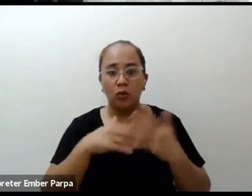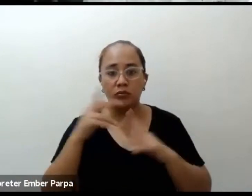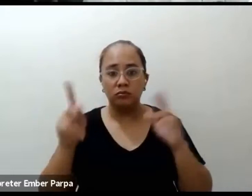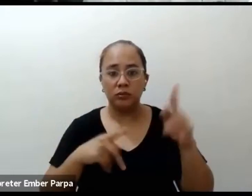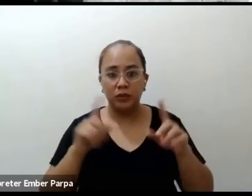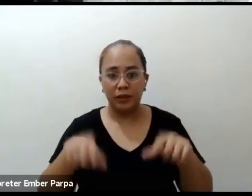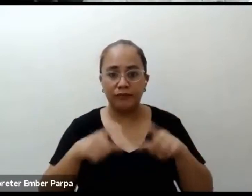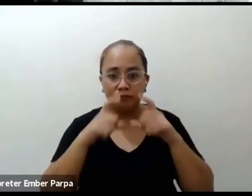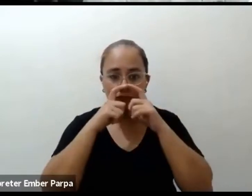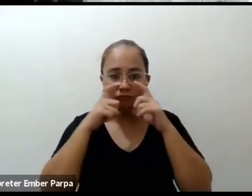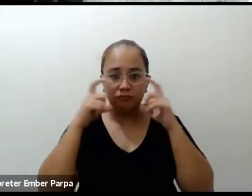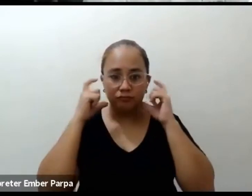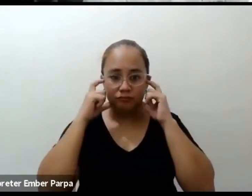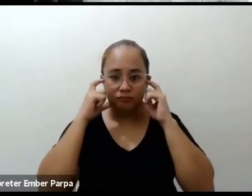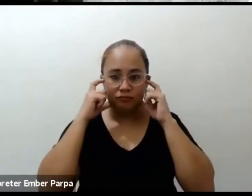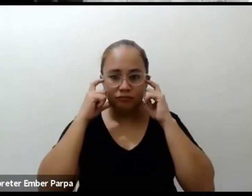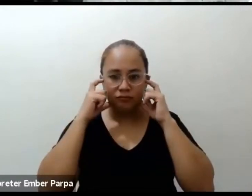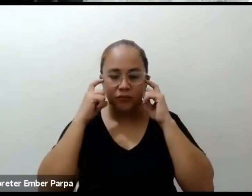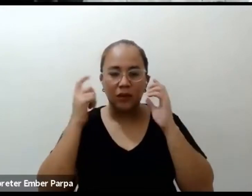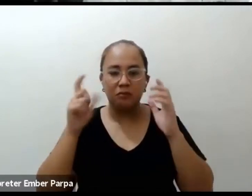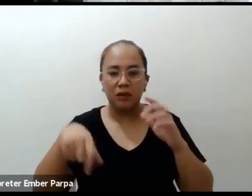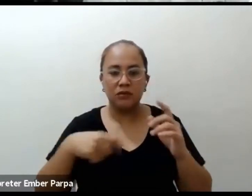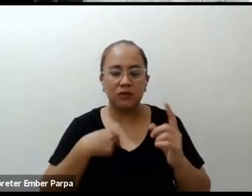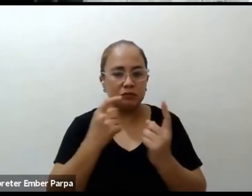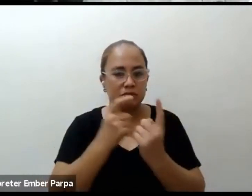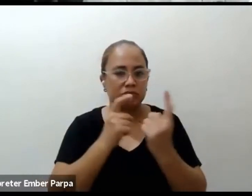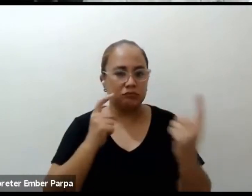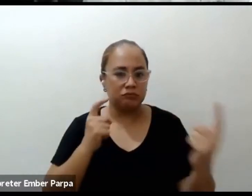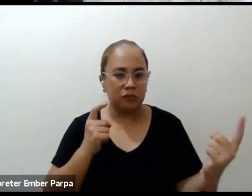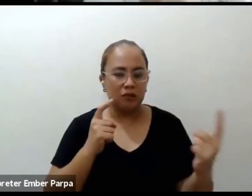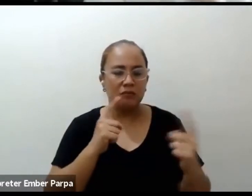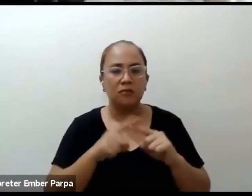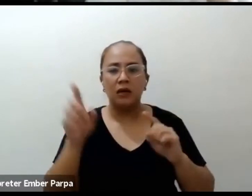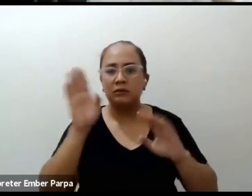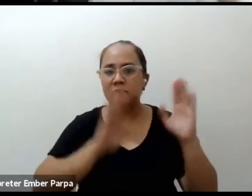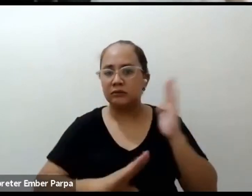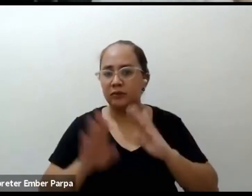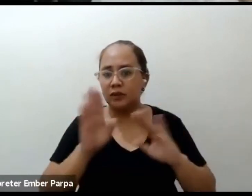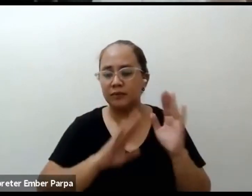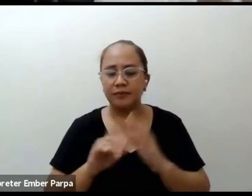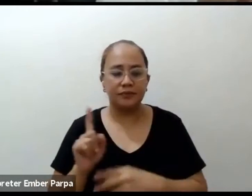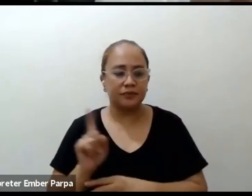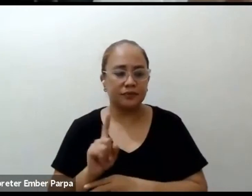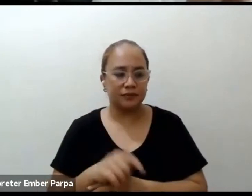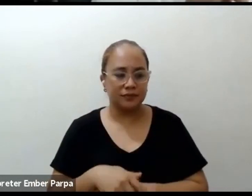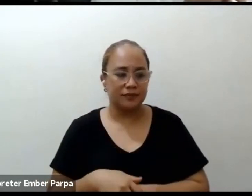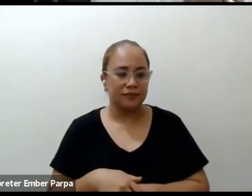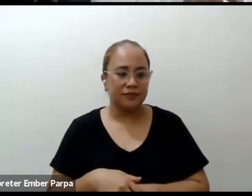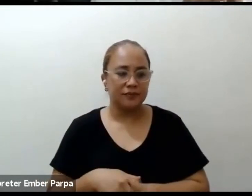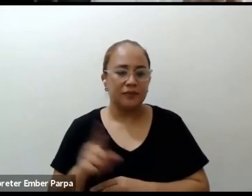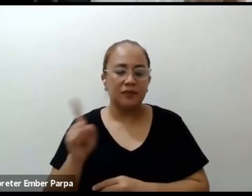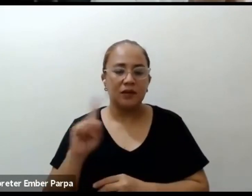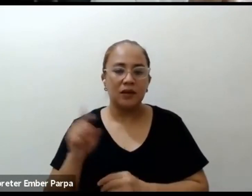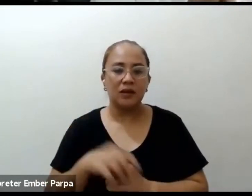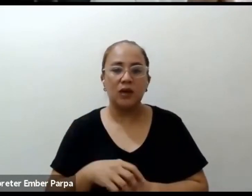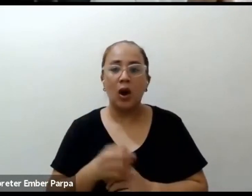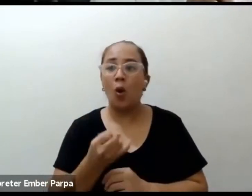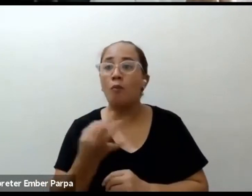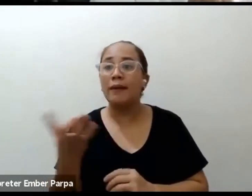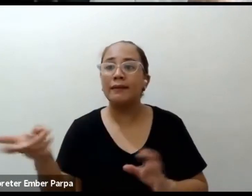masks. At saka may social distancing. Ang nagiging problema kasi yung yung ilang isasakay mo